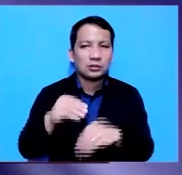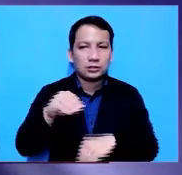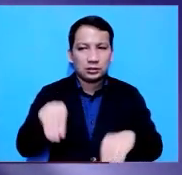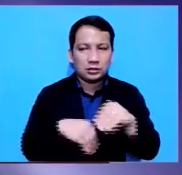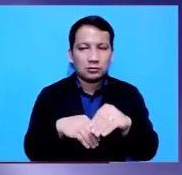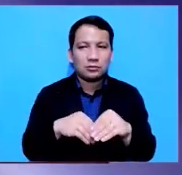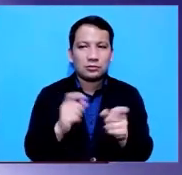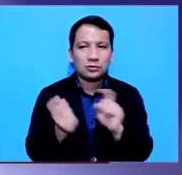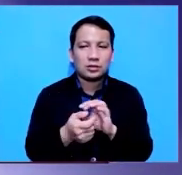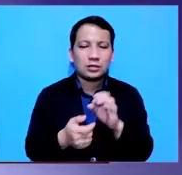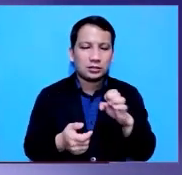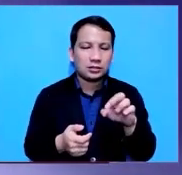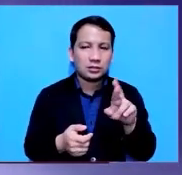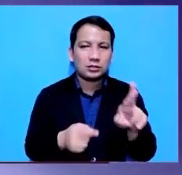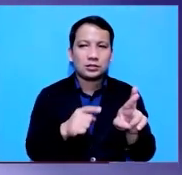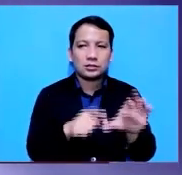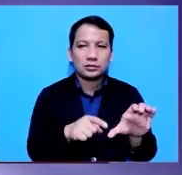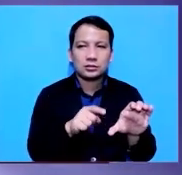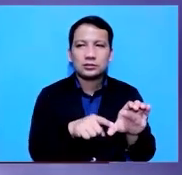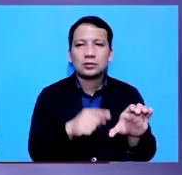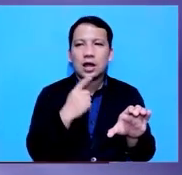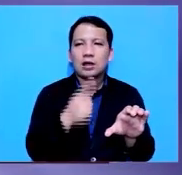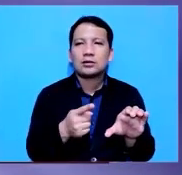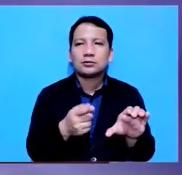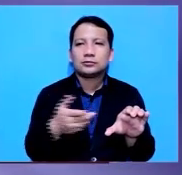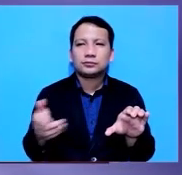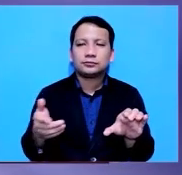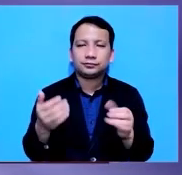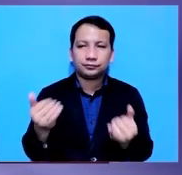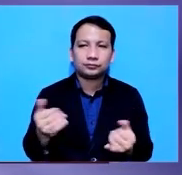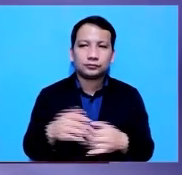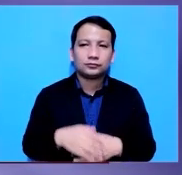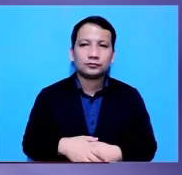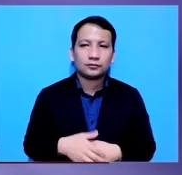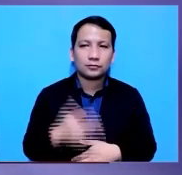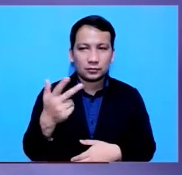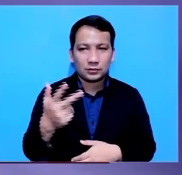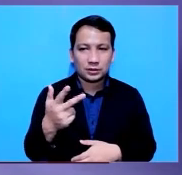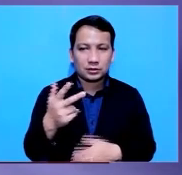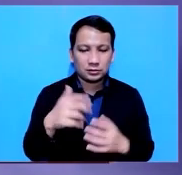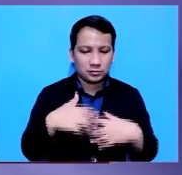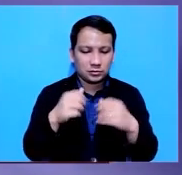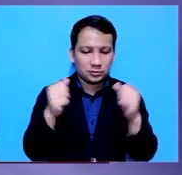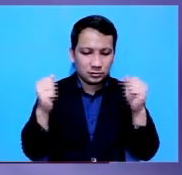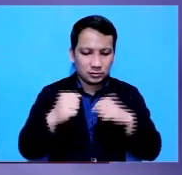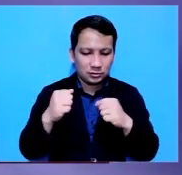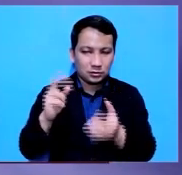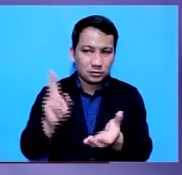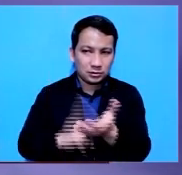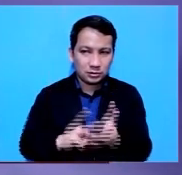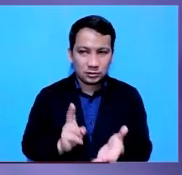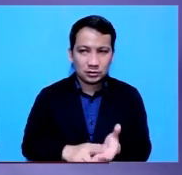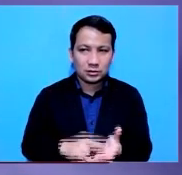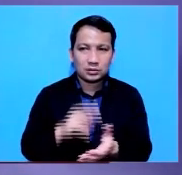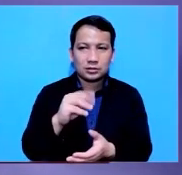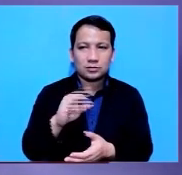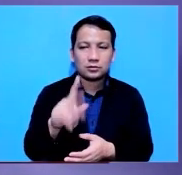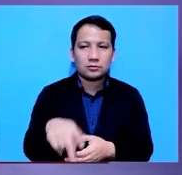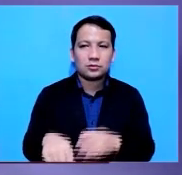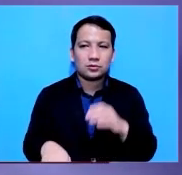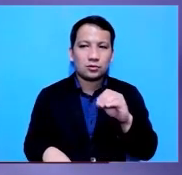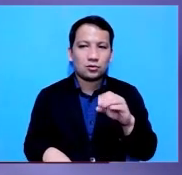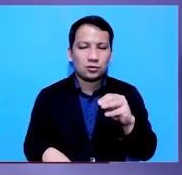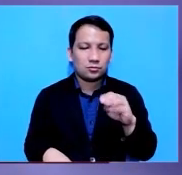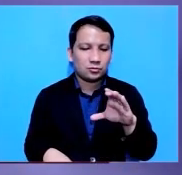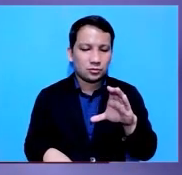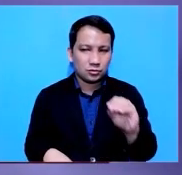Sabi naman ng Energy Regulatory Commission, sa ngayon ay may 3 power supply agreement na pinirmahan ang MCPC at ang Occidental Mindoro